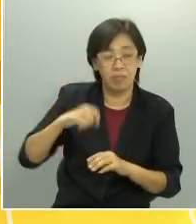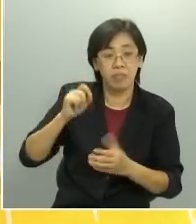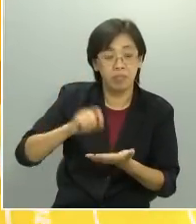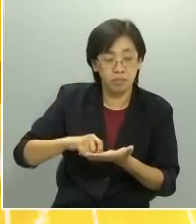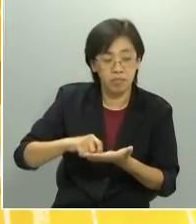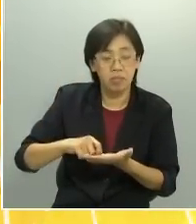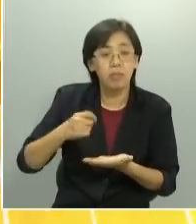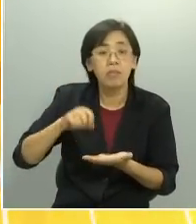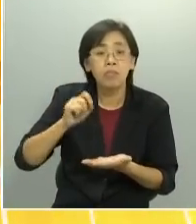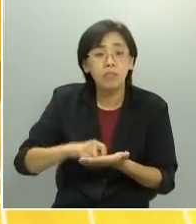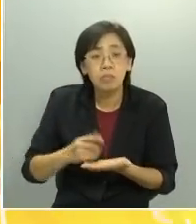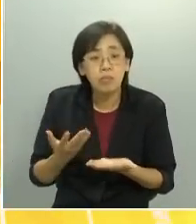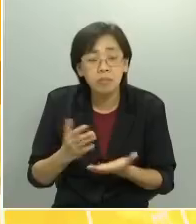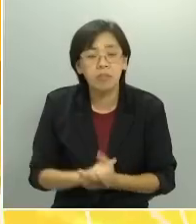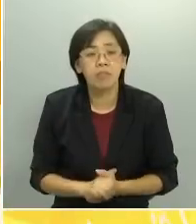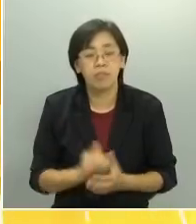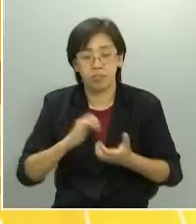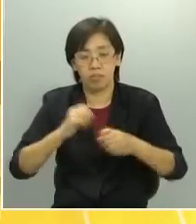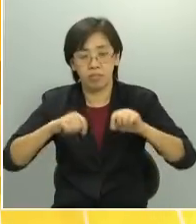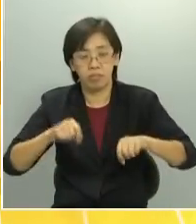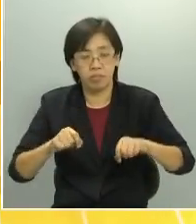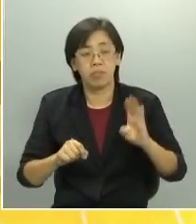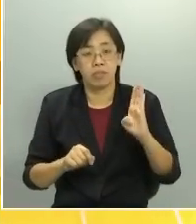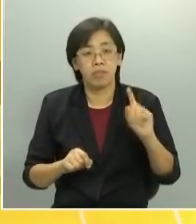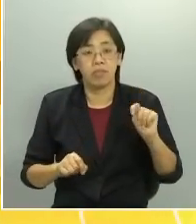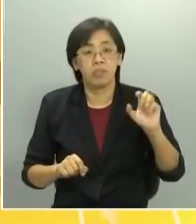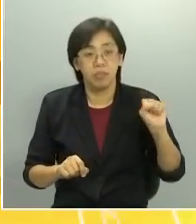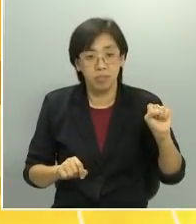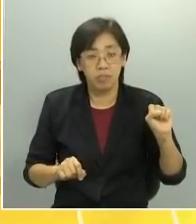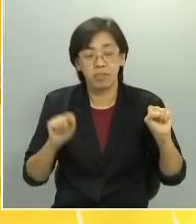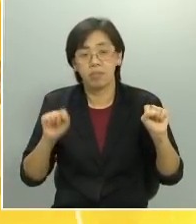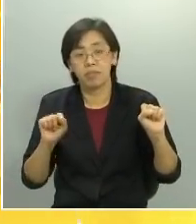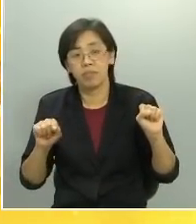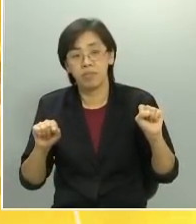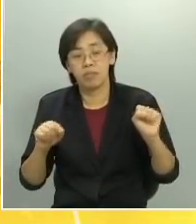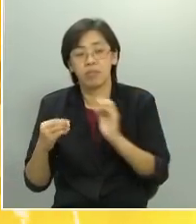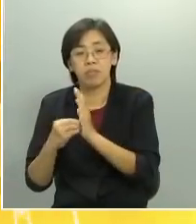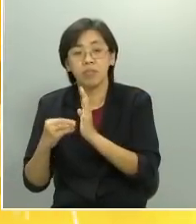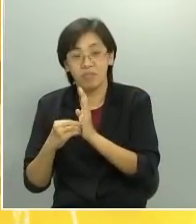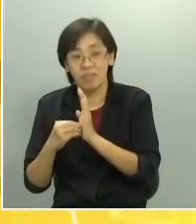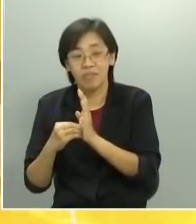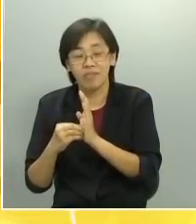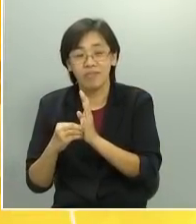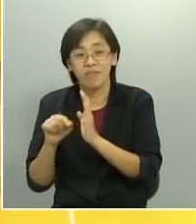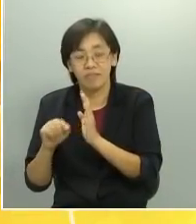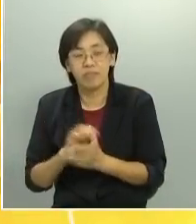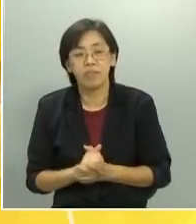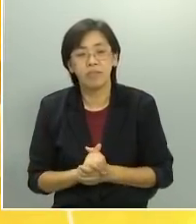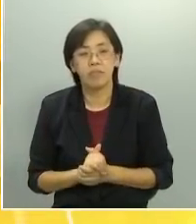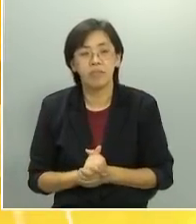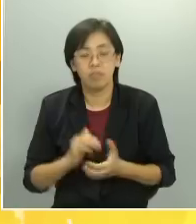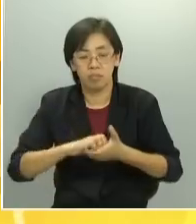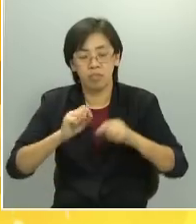ฏว่ากำหนดคู่สัญญาก็คือ BTSกับทางด้านของกรุงเทพธนาคมห้ามเปิดเผยสัญญ